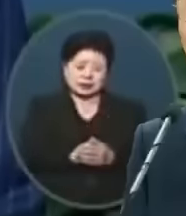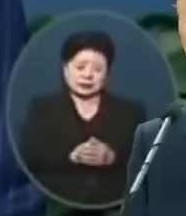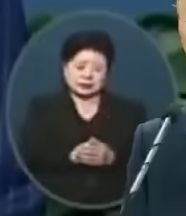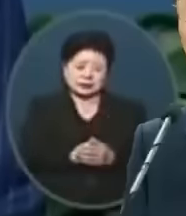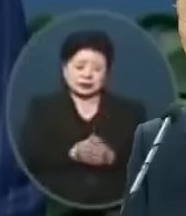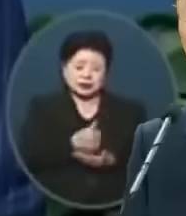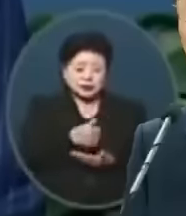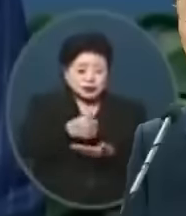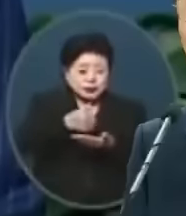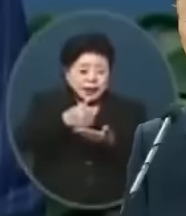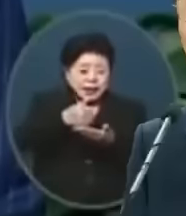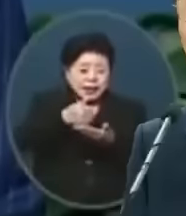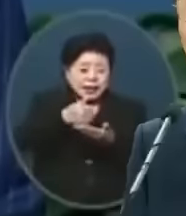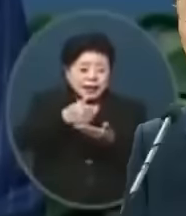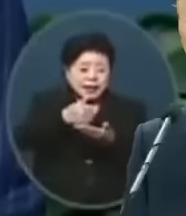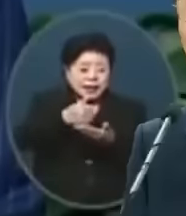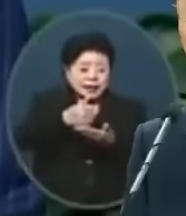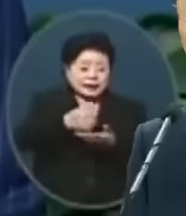주님의